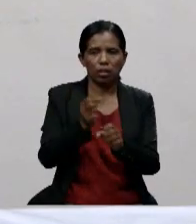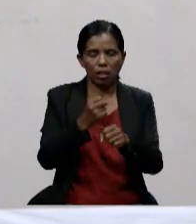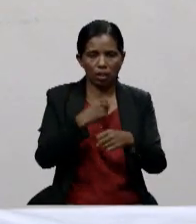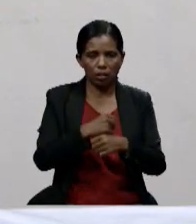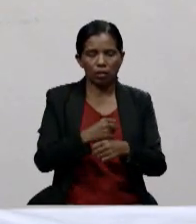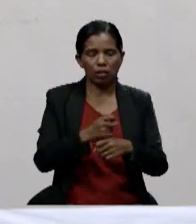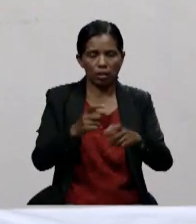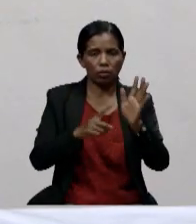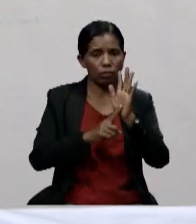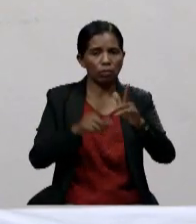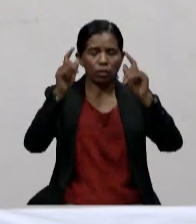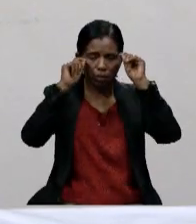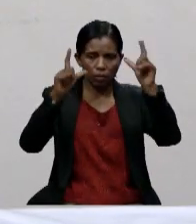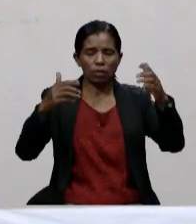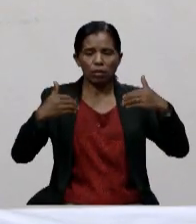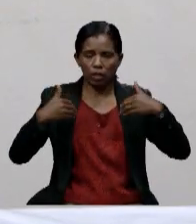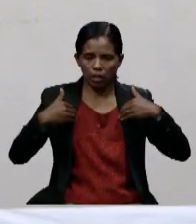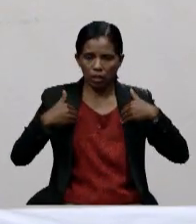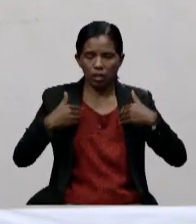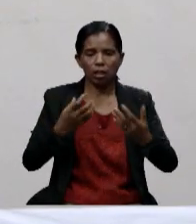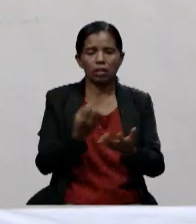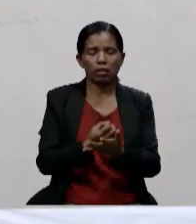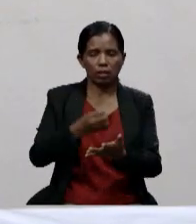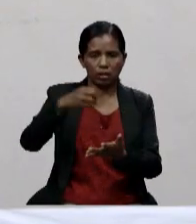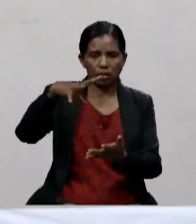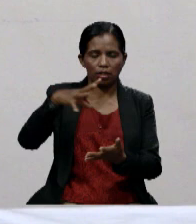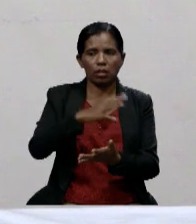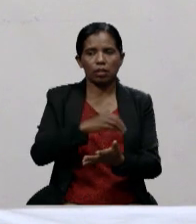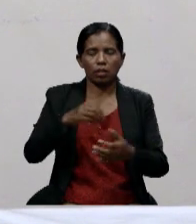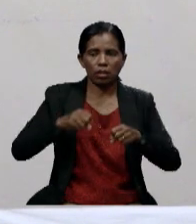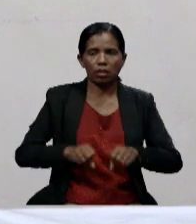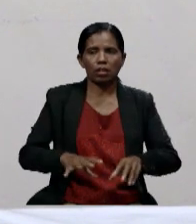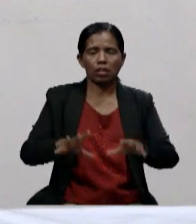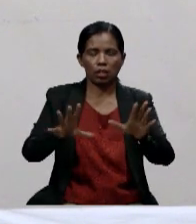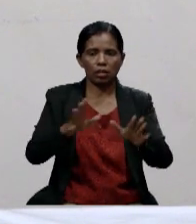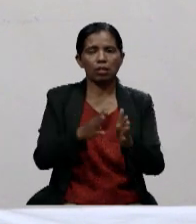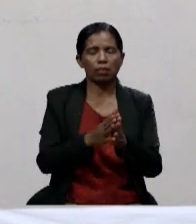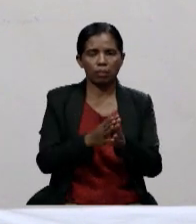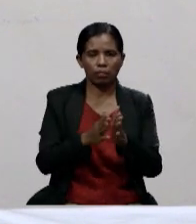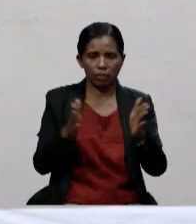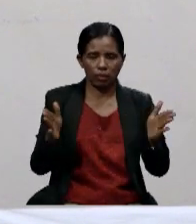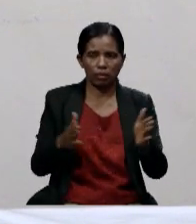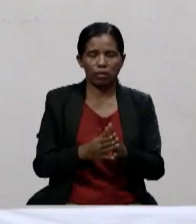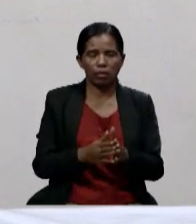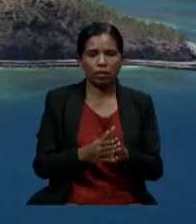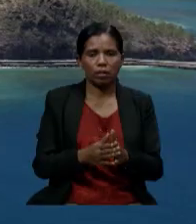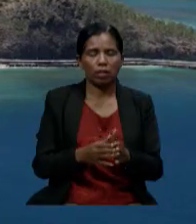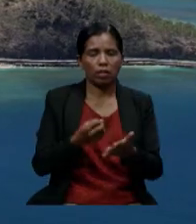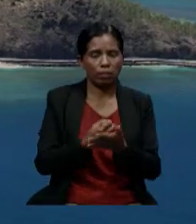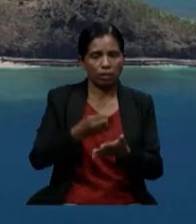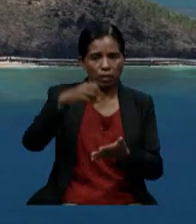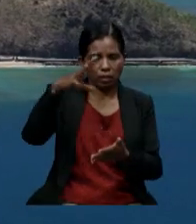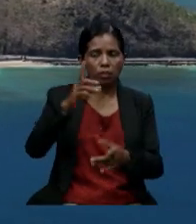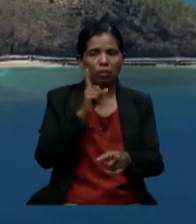katak Timor iha diversidade biodiversidade tasini ne beke riku teves. Irane